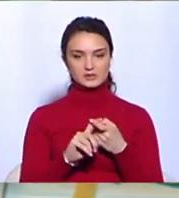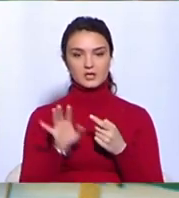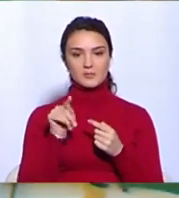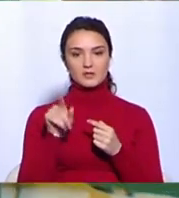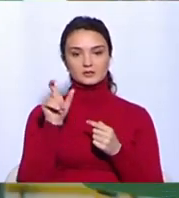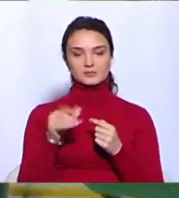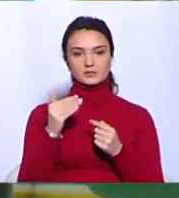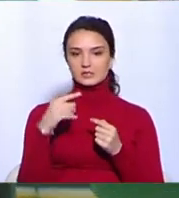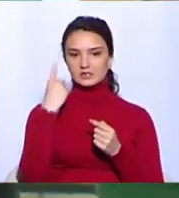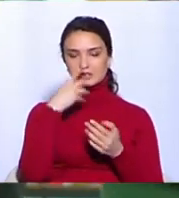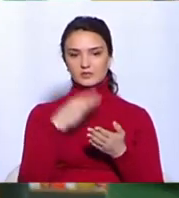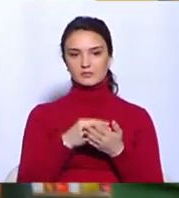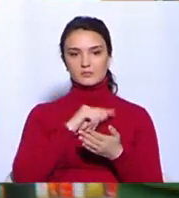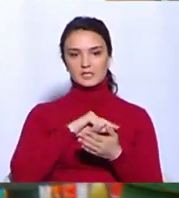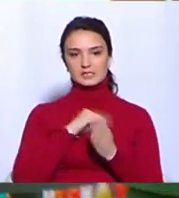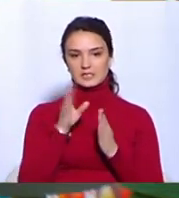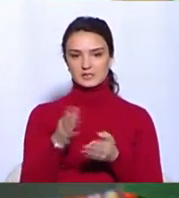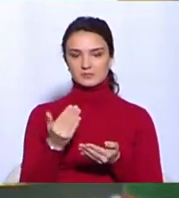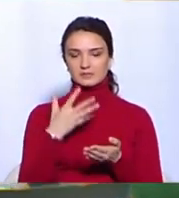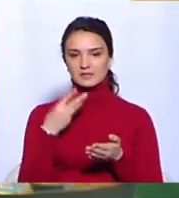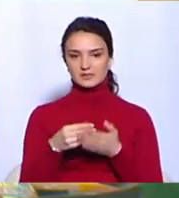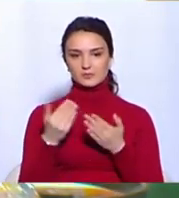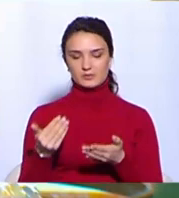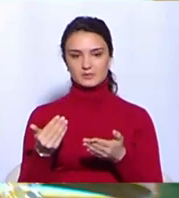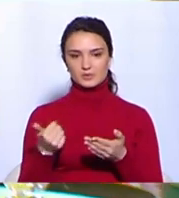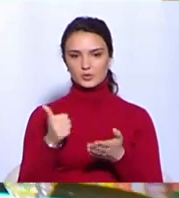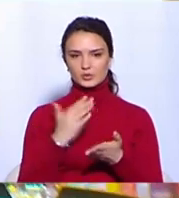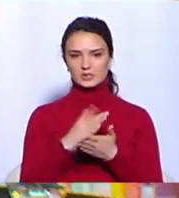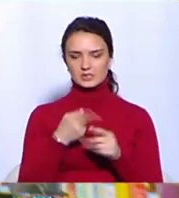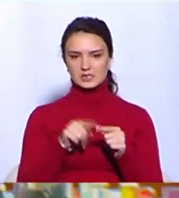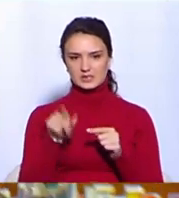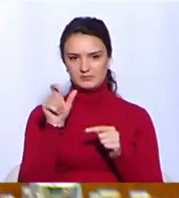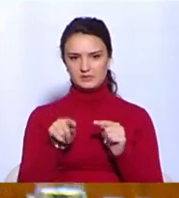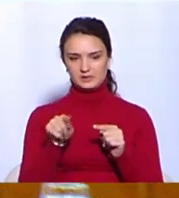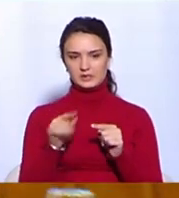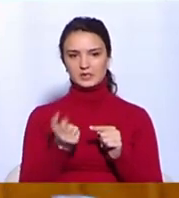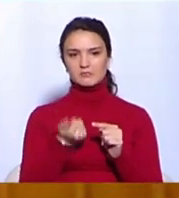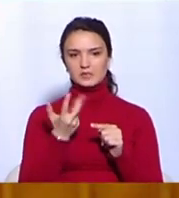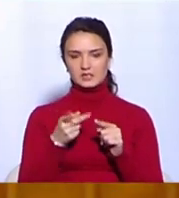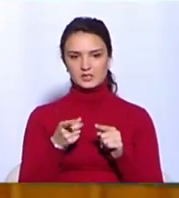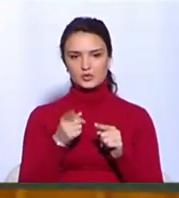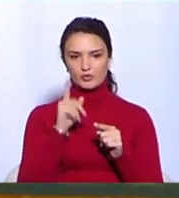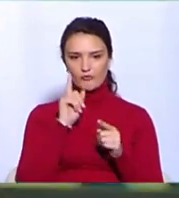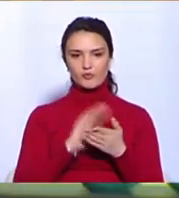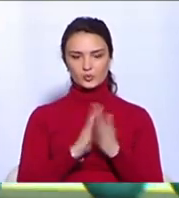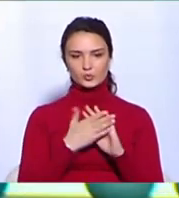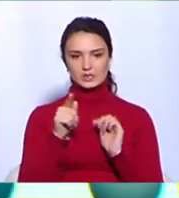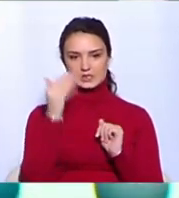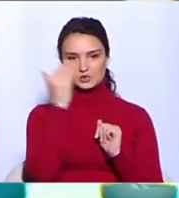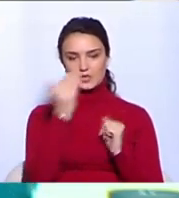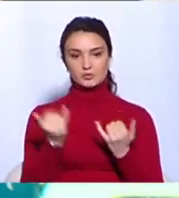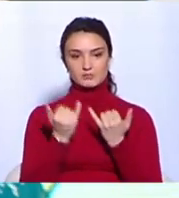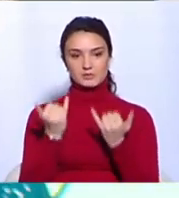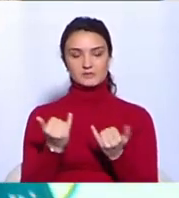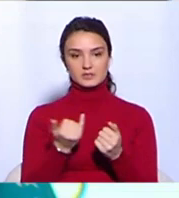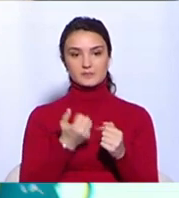ადამიანის ინდივიდუალურ მახასიათებლებთან, თავისებურებასთან. როგორია ეს ადამიანი? რამდენად კომფორტულია ის